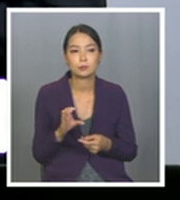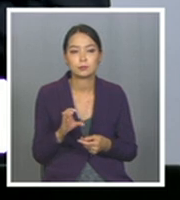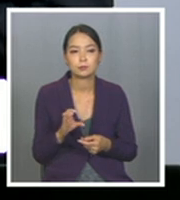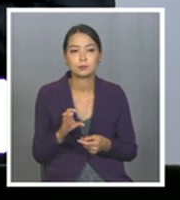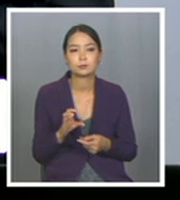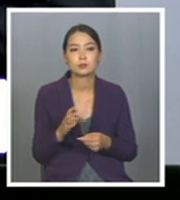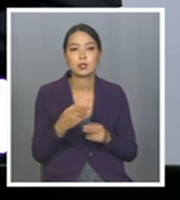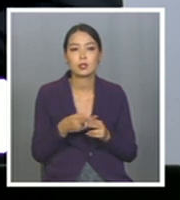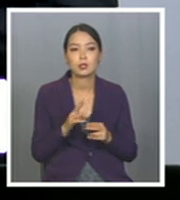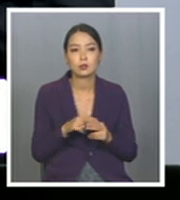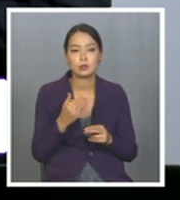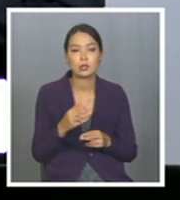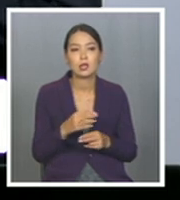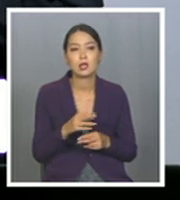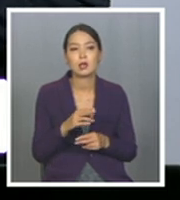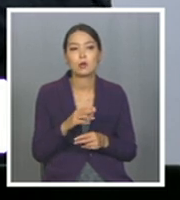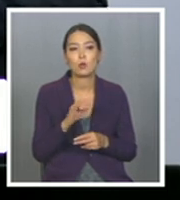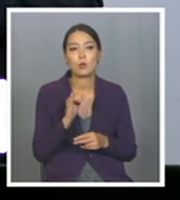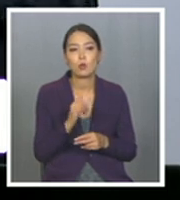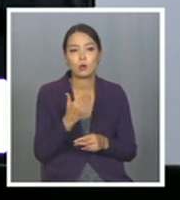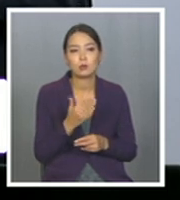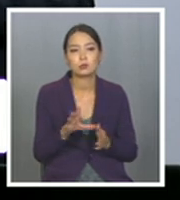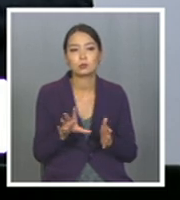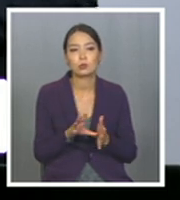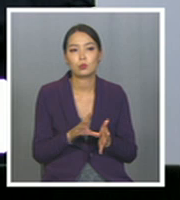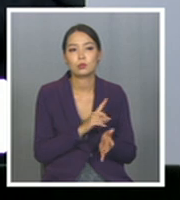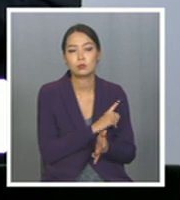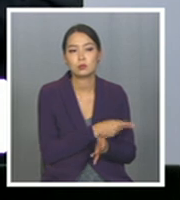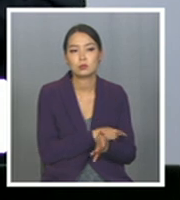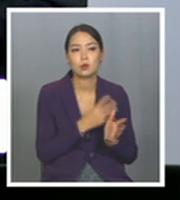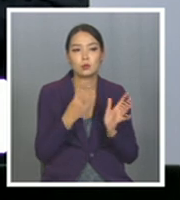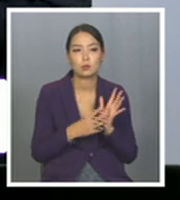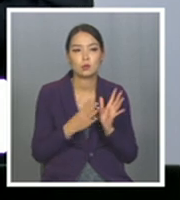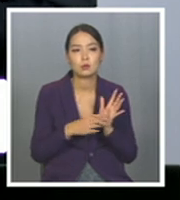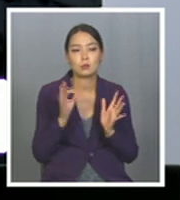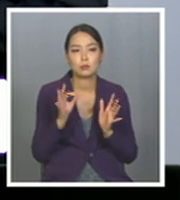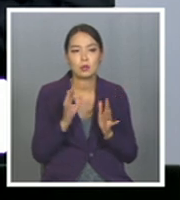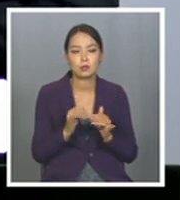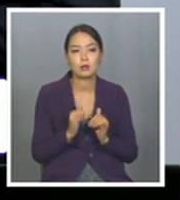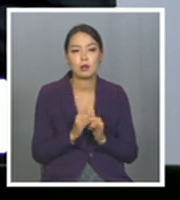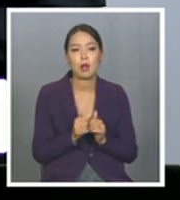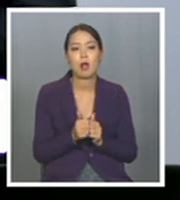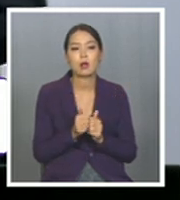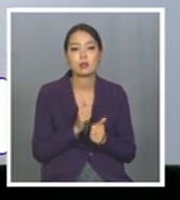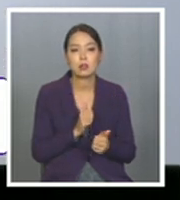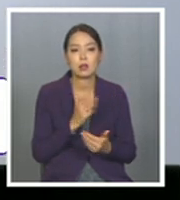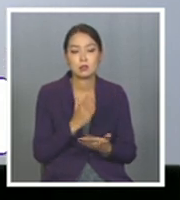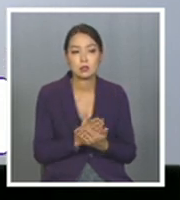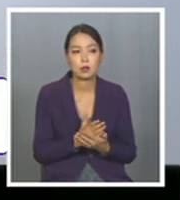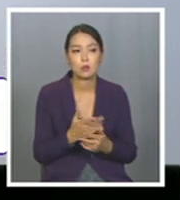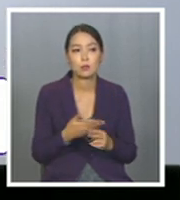сиымдылық кедергі кезінде кернеудің ток күшінен 90 градусқа артта қалатынын анықтадық. Нәтижесінде бізде